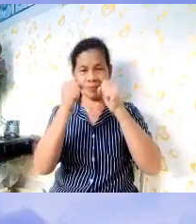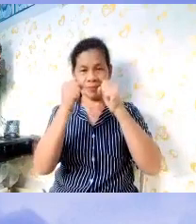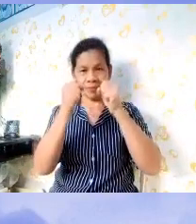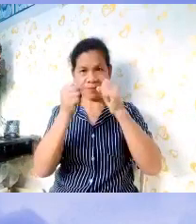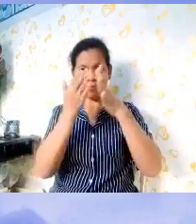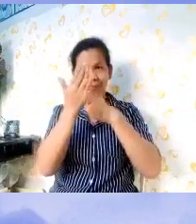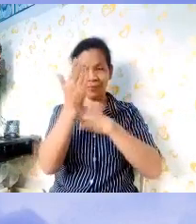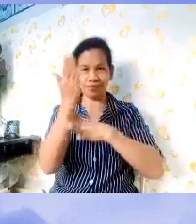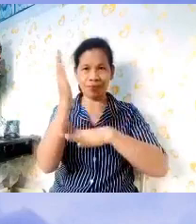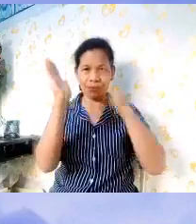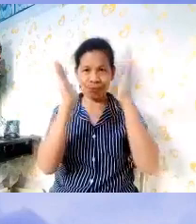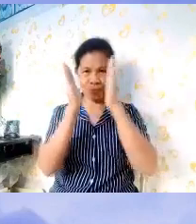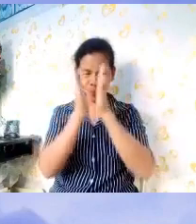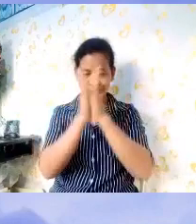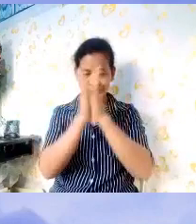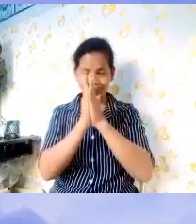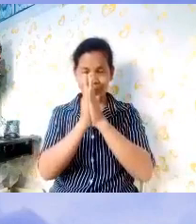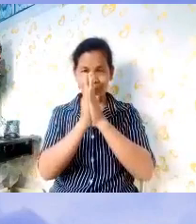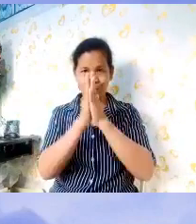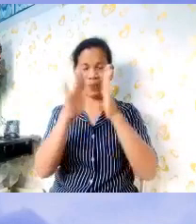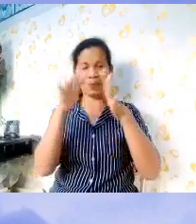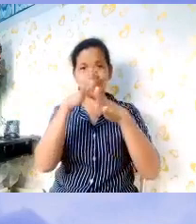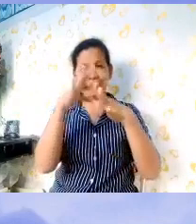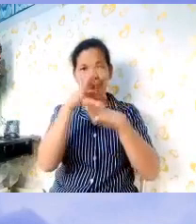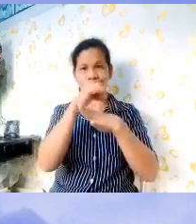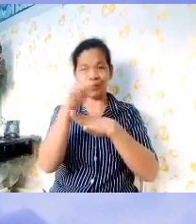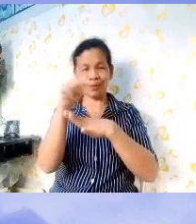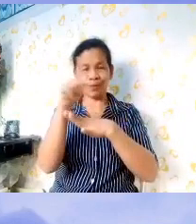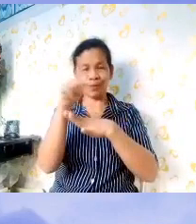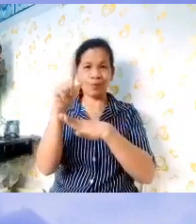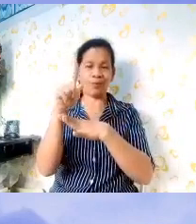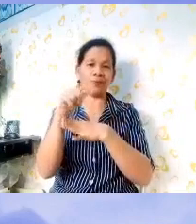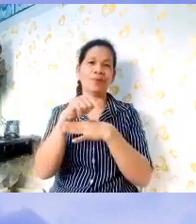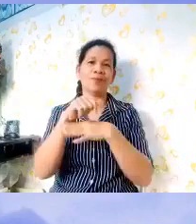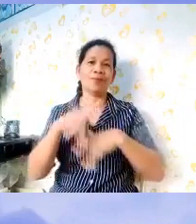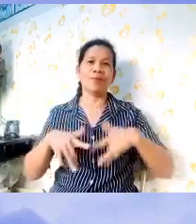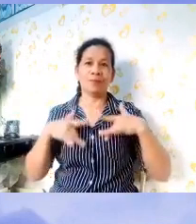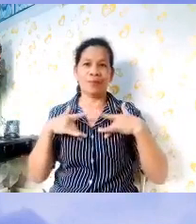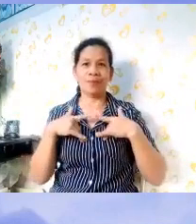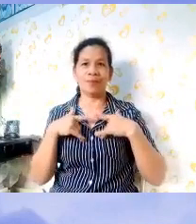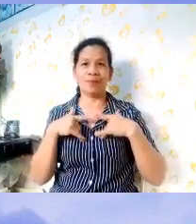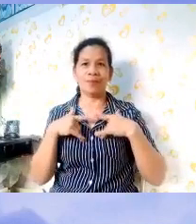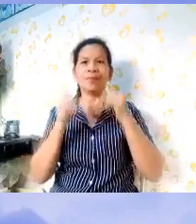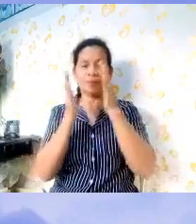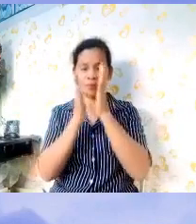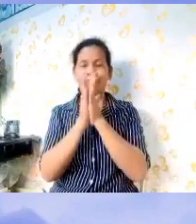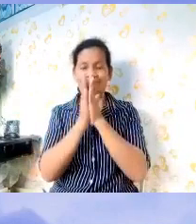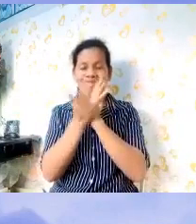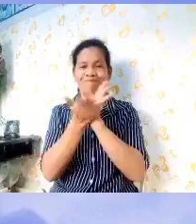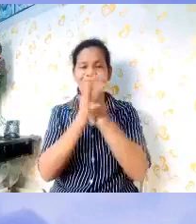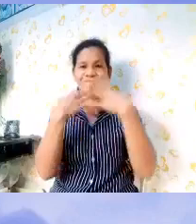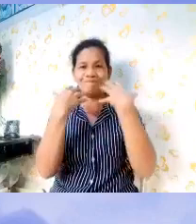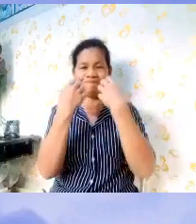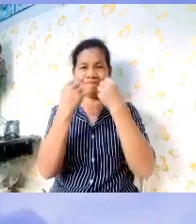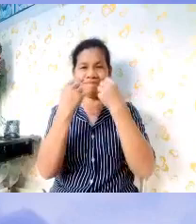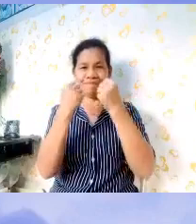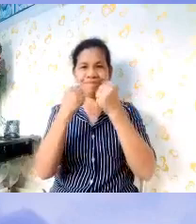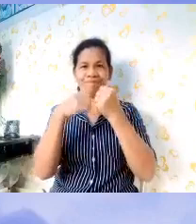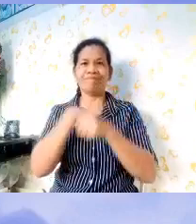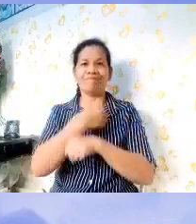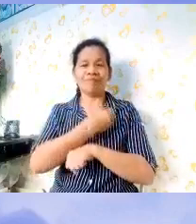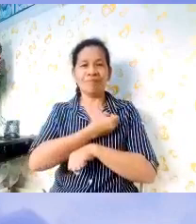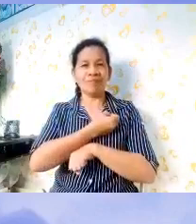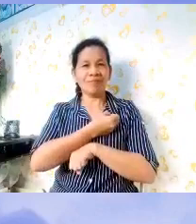ang spiritual na buhay. Ano? Prayer enhances, ano? Pinatitibay yung atin